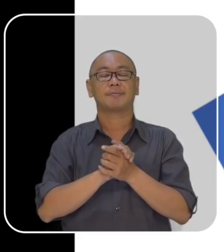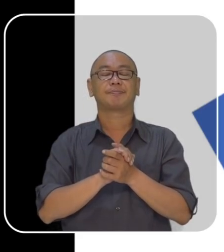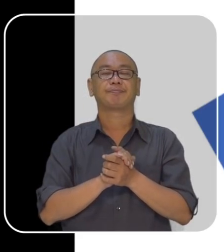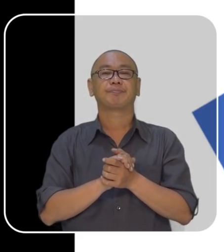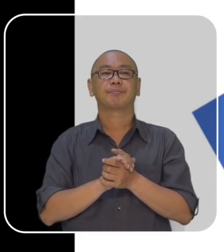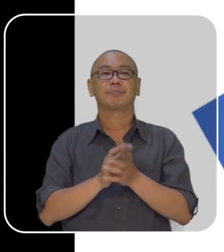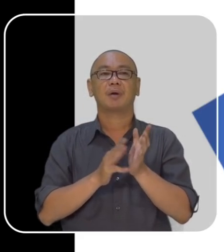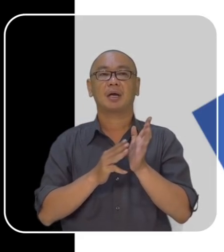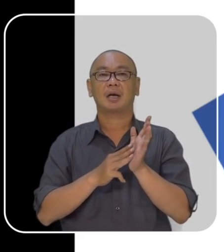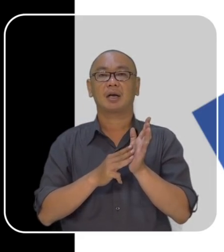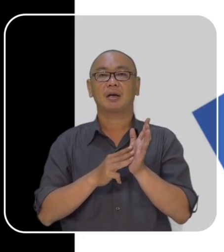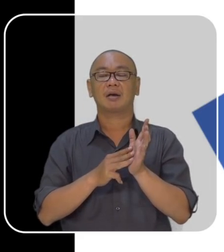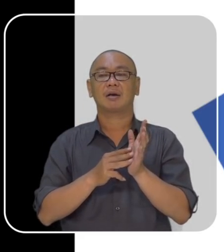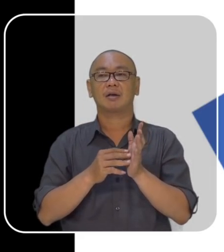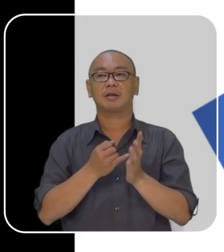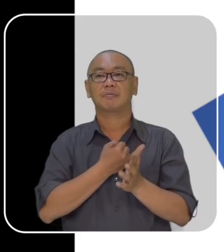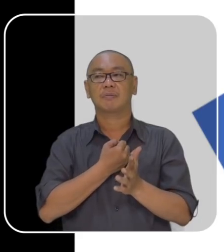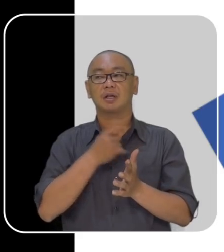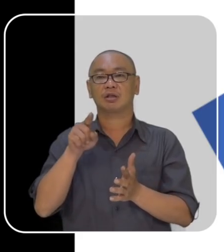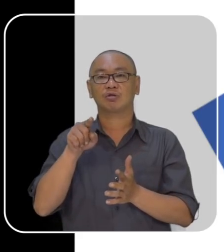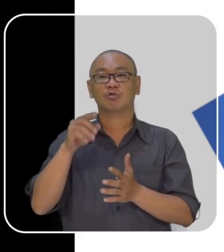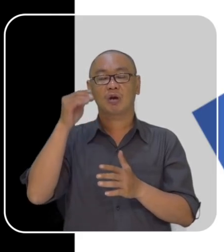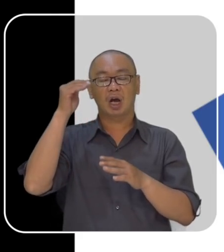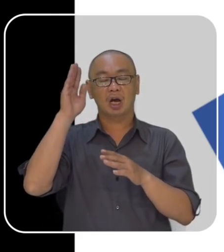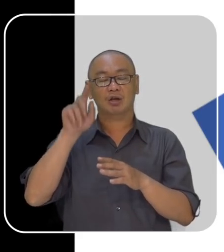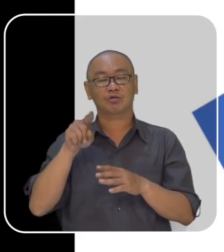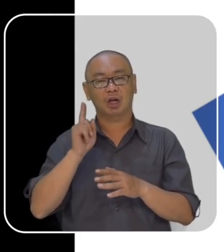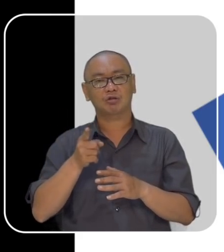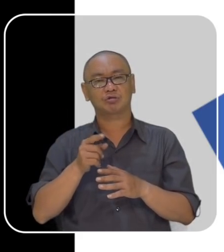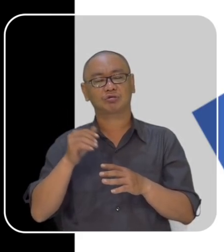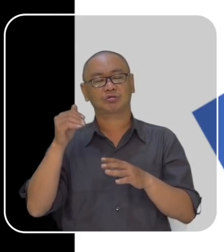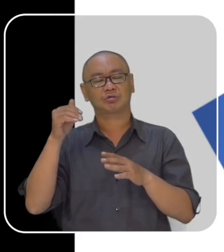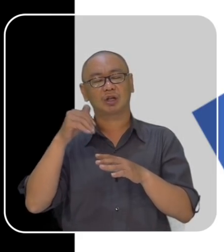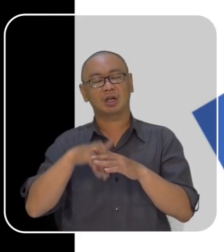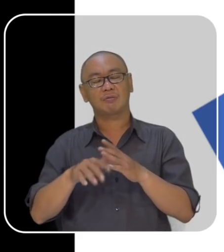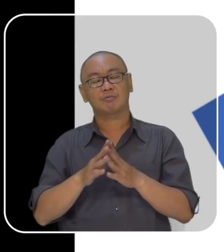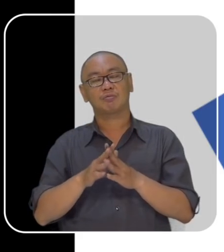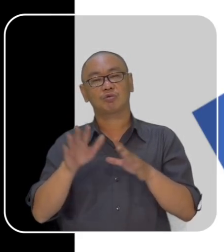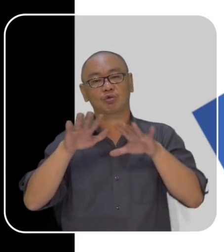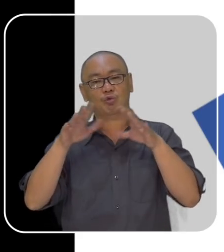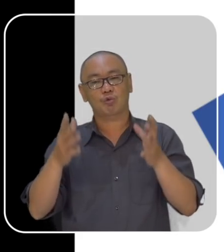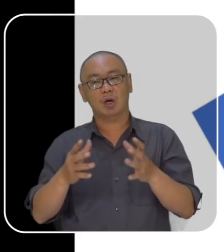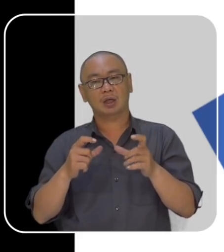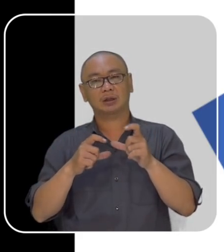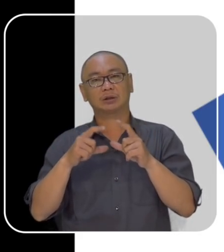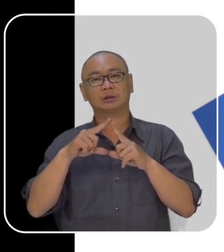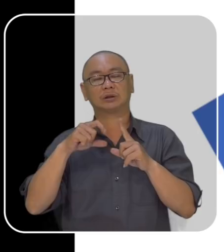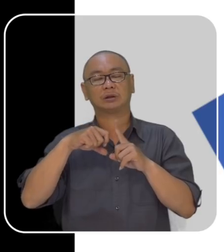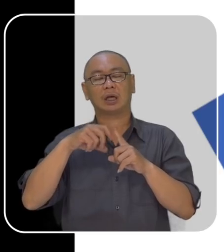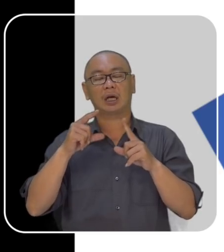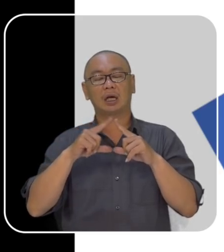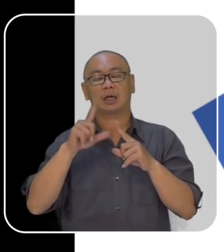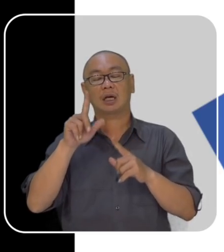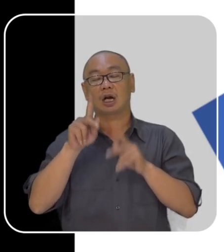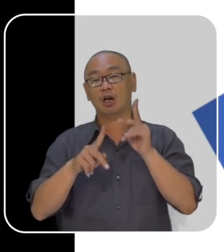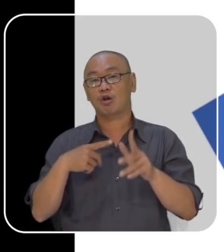maka iman itu harus berada di dalam ruang sakral. Ketika kita berbicara